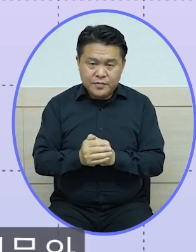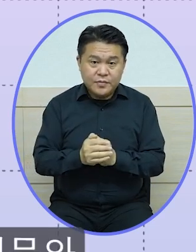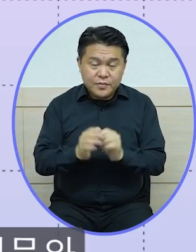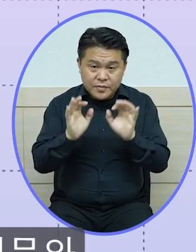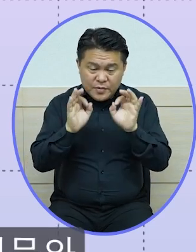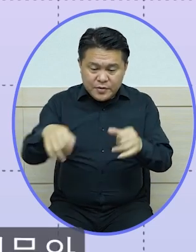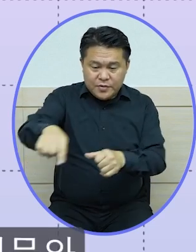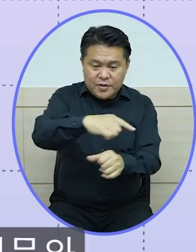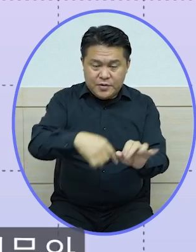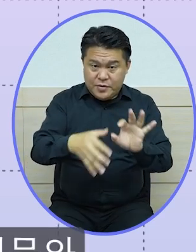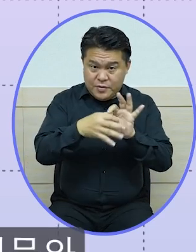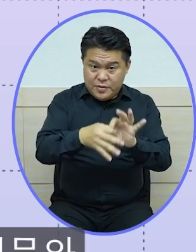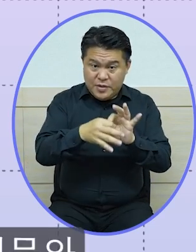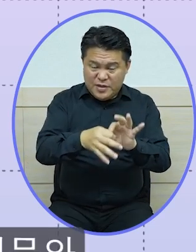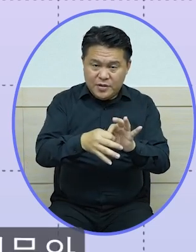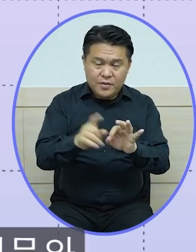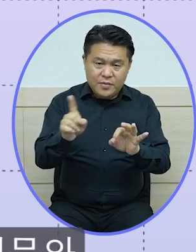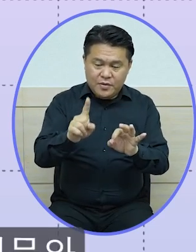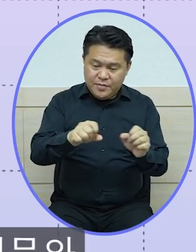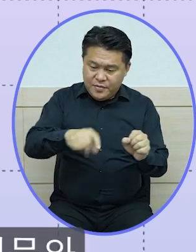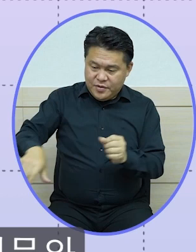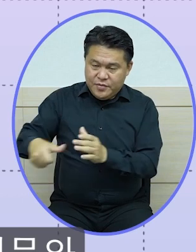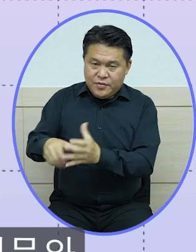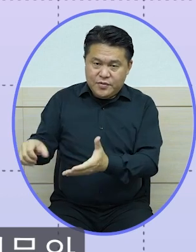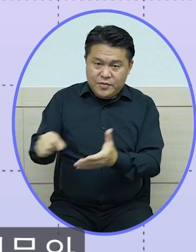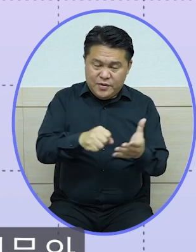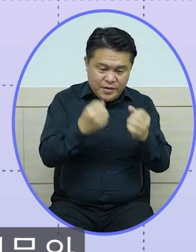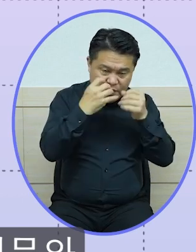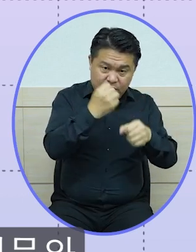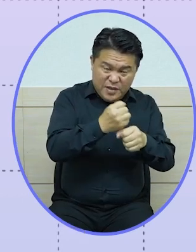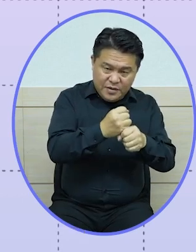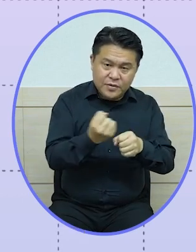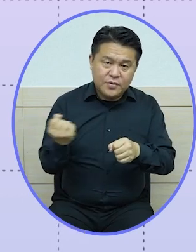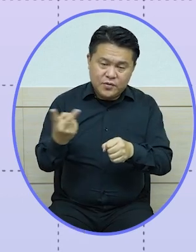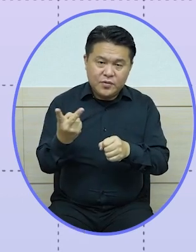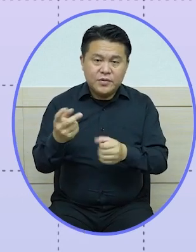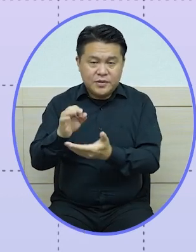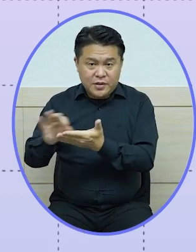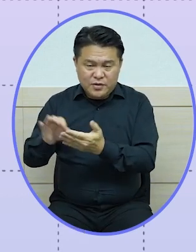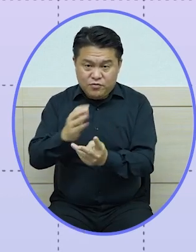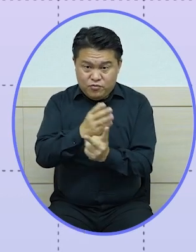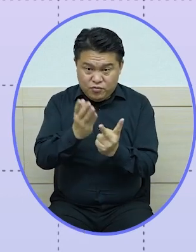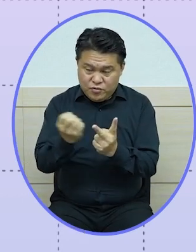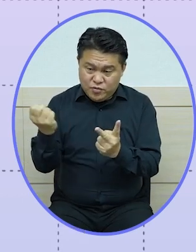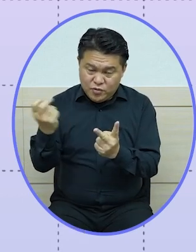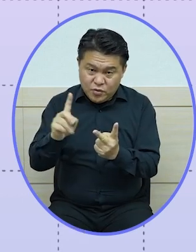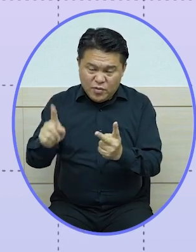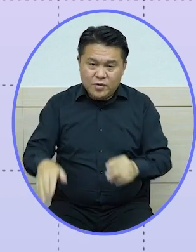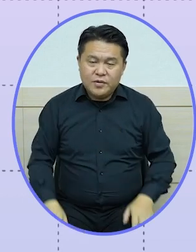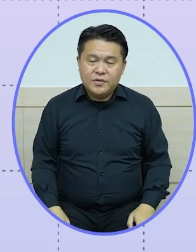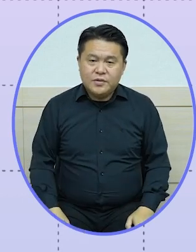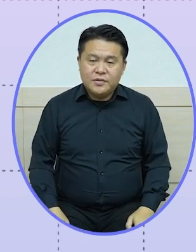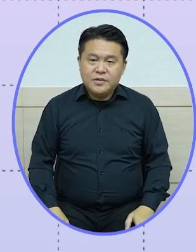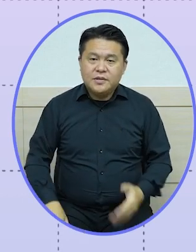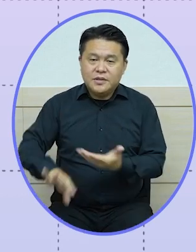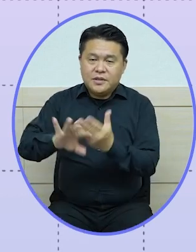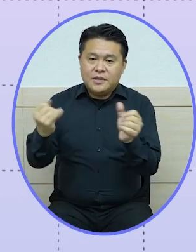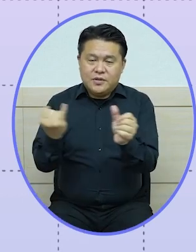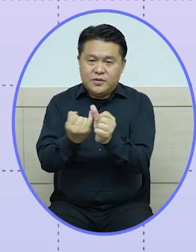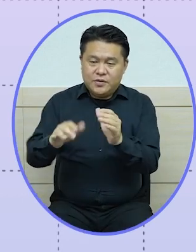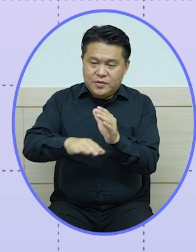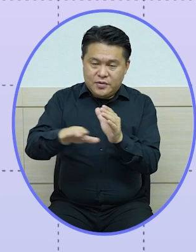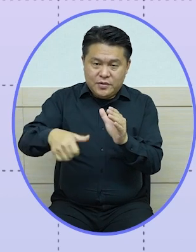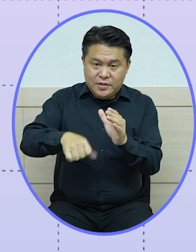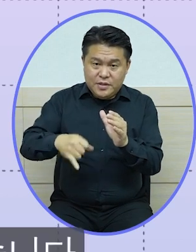환경에 해당하는 업사이클링 및 리사이클링 직무와 다문화 아동청소년 학습 및 생활지도, 발달장애